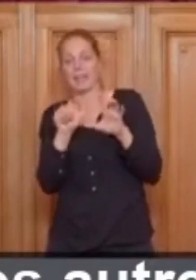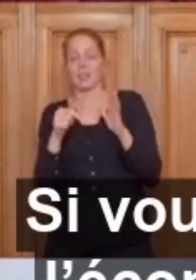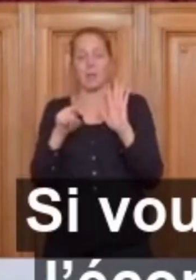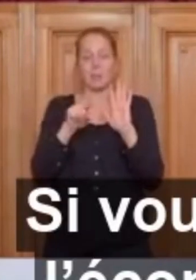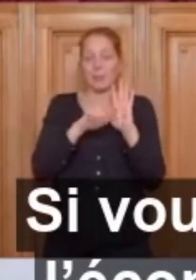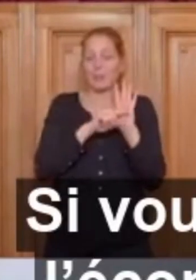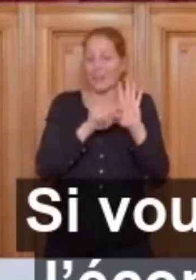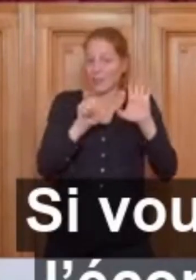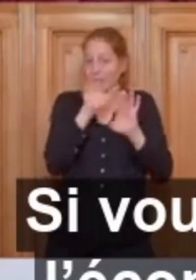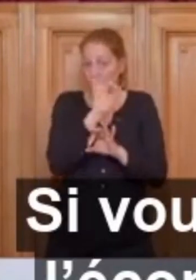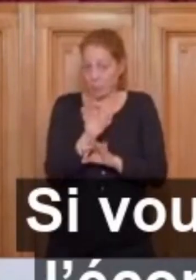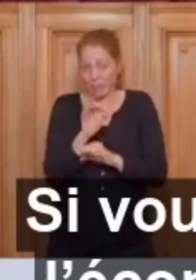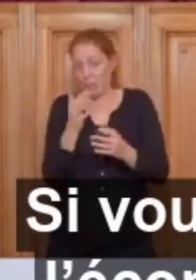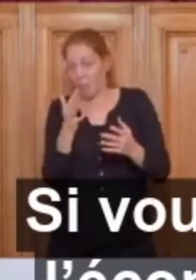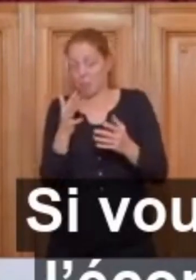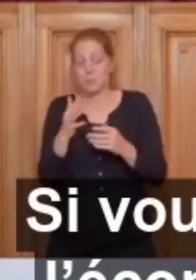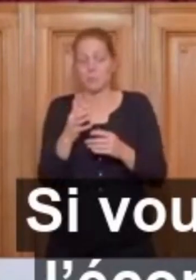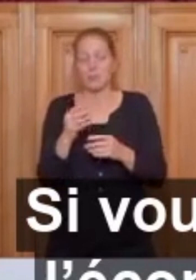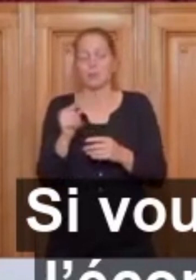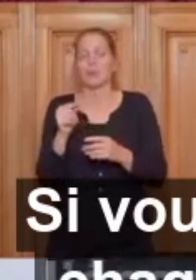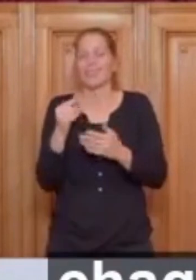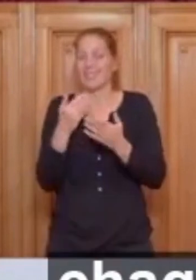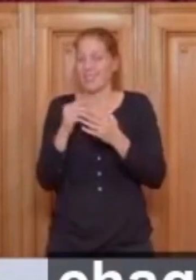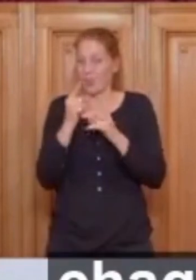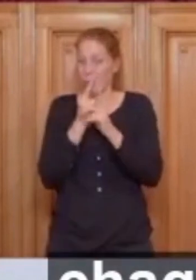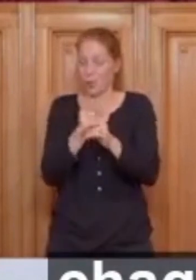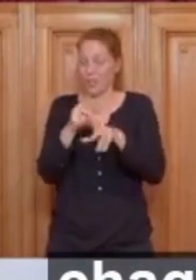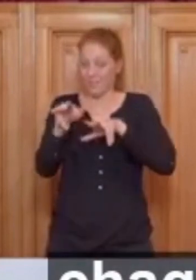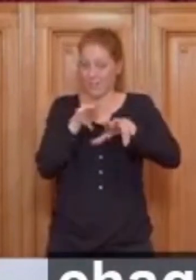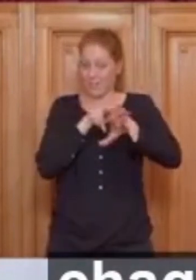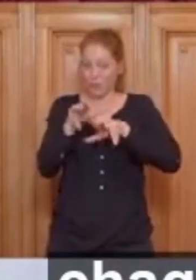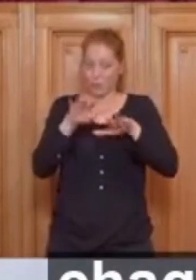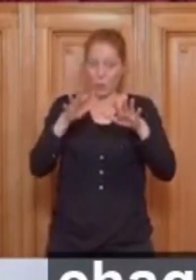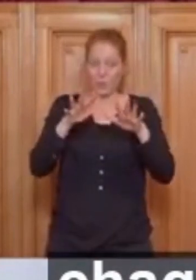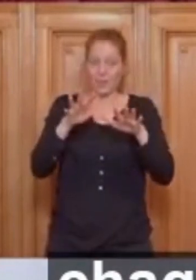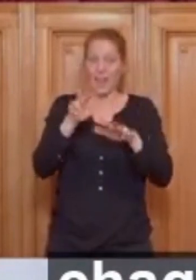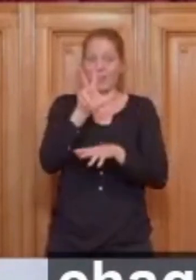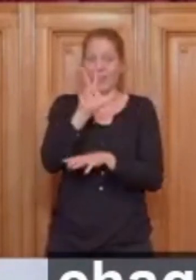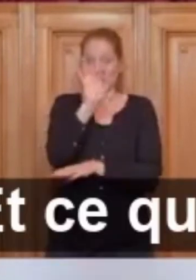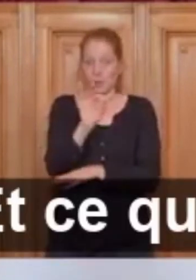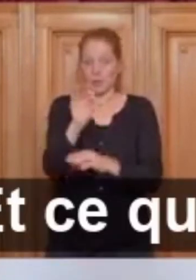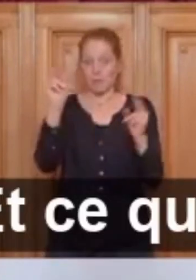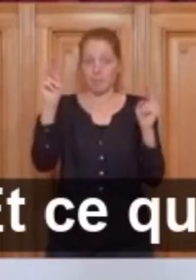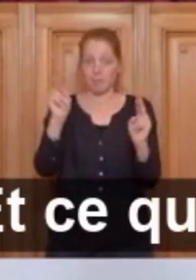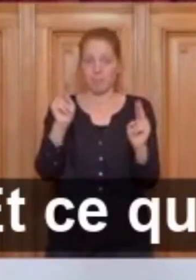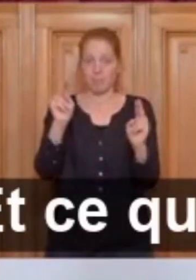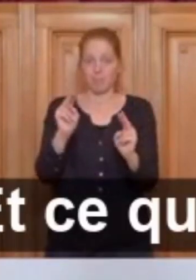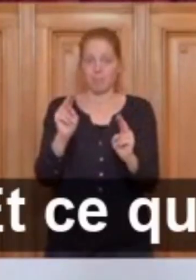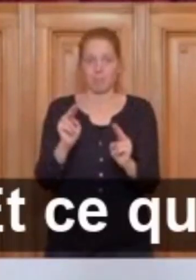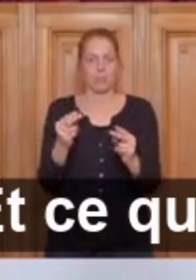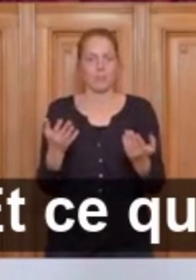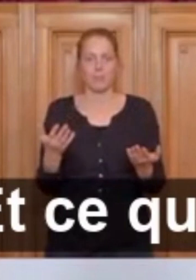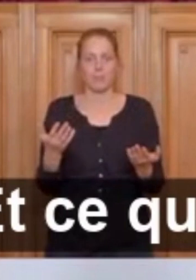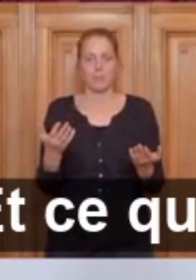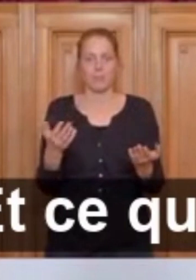60, wenn man das machen will, dann müsste die Ökonomie pro Jahr um ungefähr 3% schrumpfen. Aber